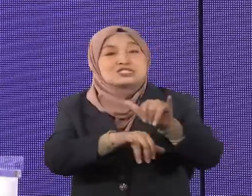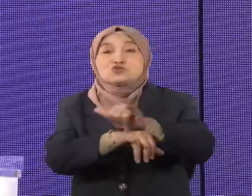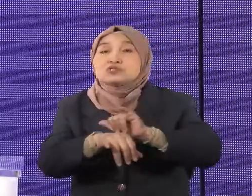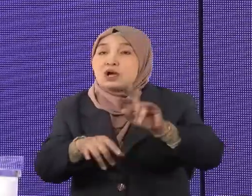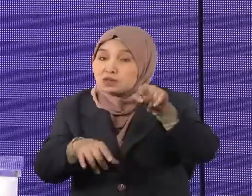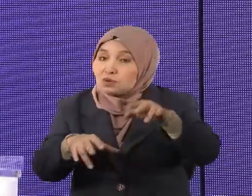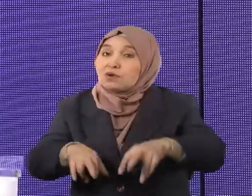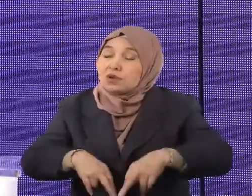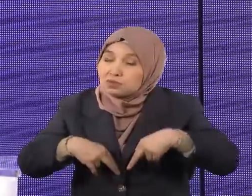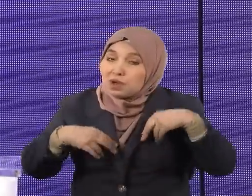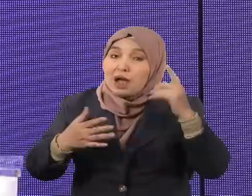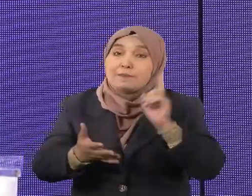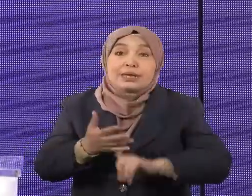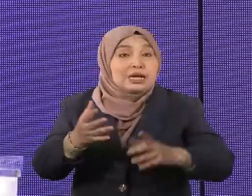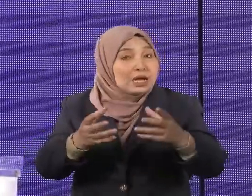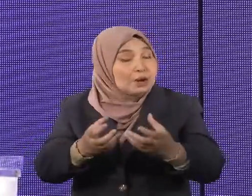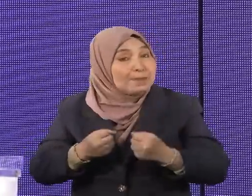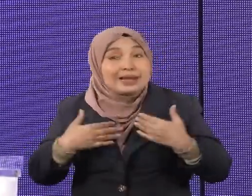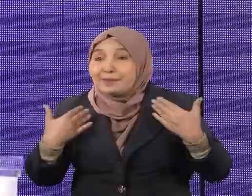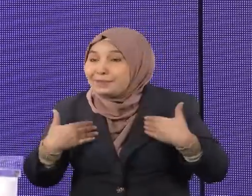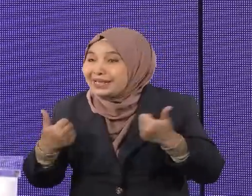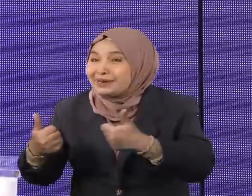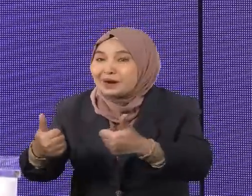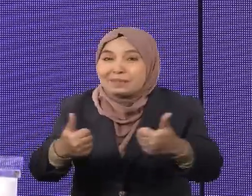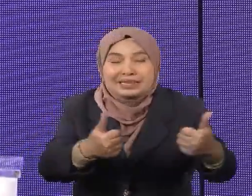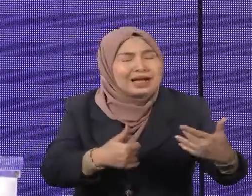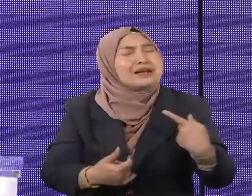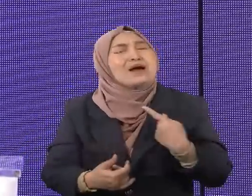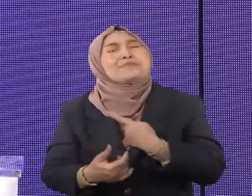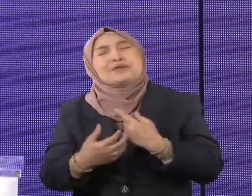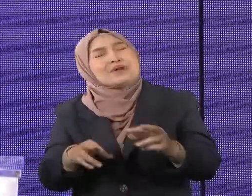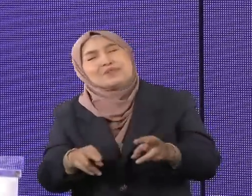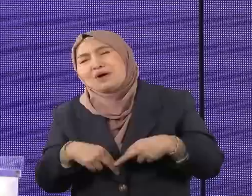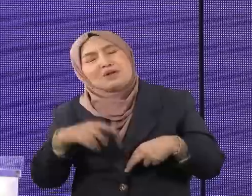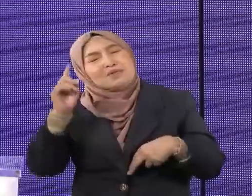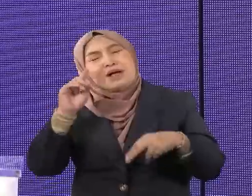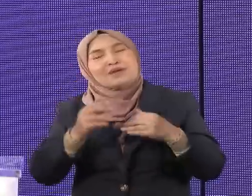apakah kamu redha tentang apa yang kamu dapat? Kamu happy tak? Ya, kami redha ya Allah. Apakah aku ingin